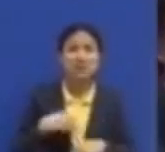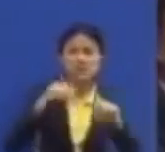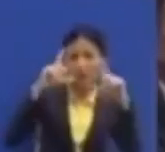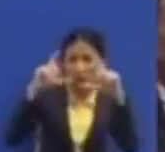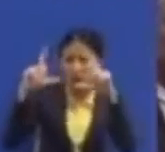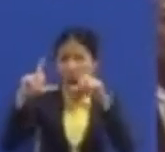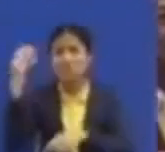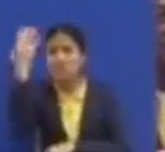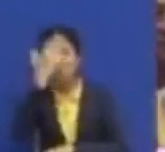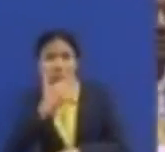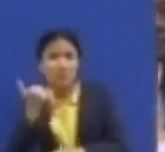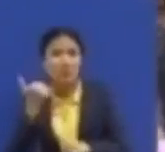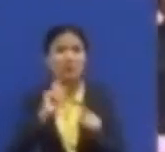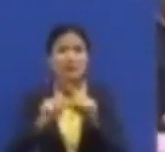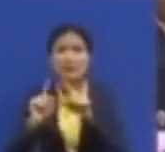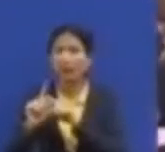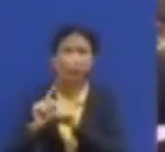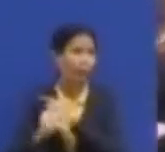ไม่ได้อีกแล้ว